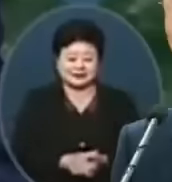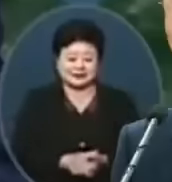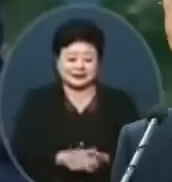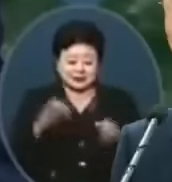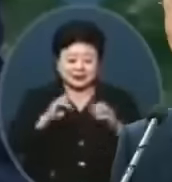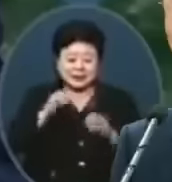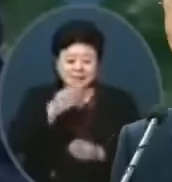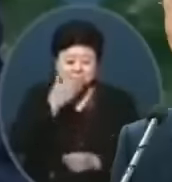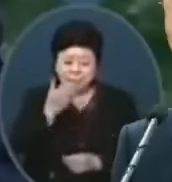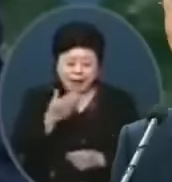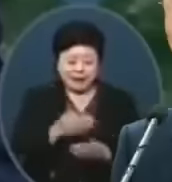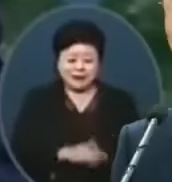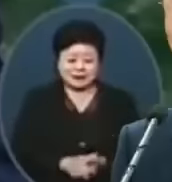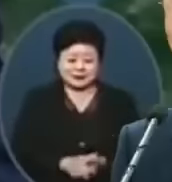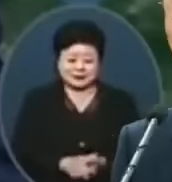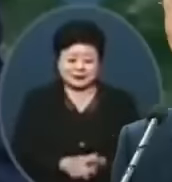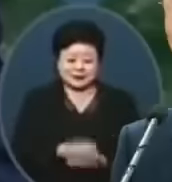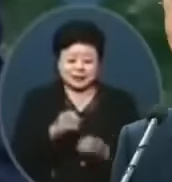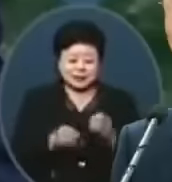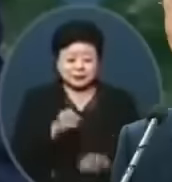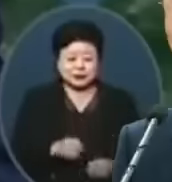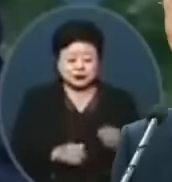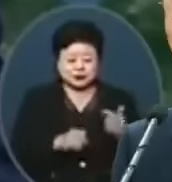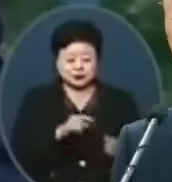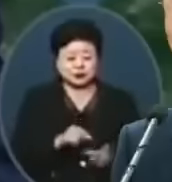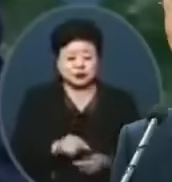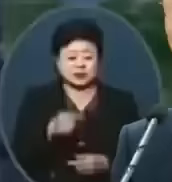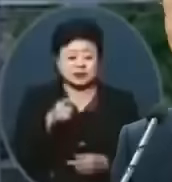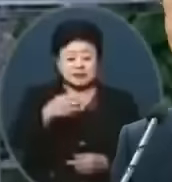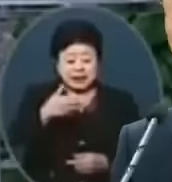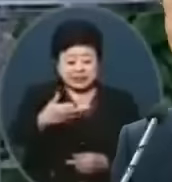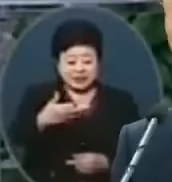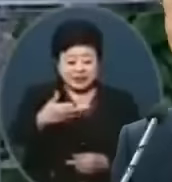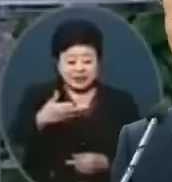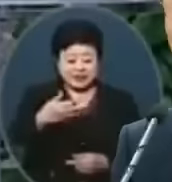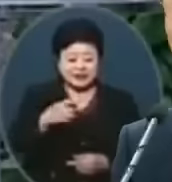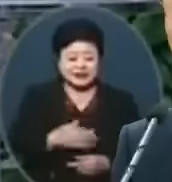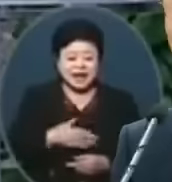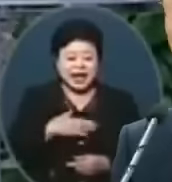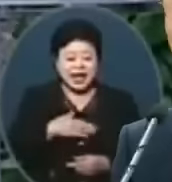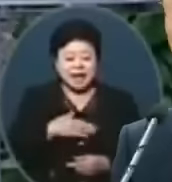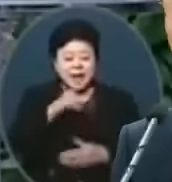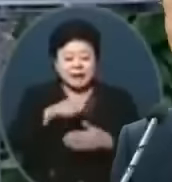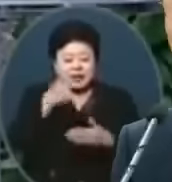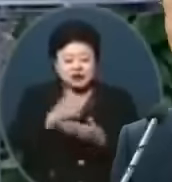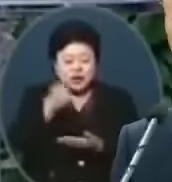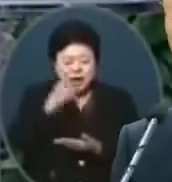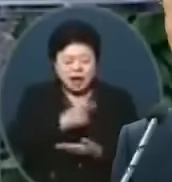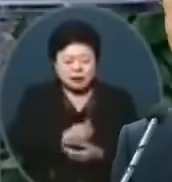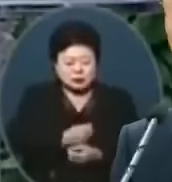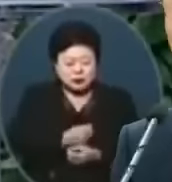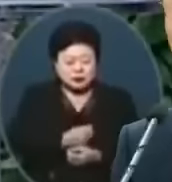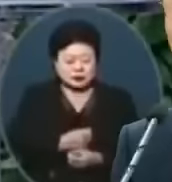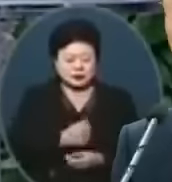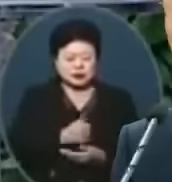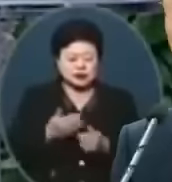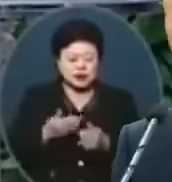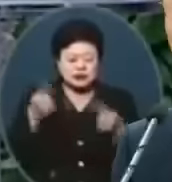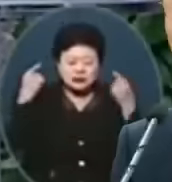응답을 받을 수 있는 것입니다. 시편 66편 18절에 내가 나의 마음의 죄악을